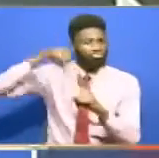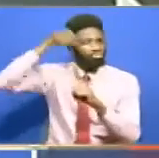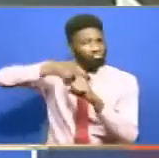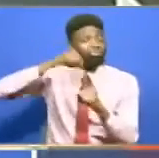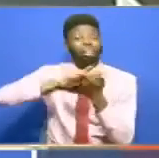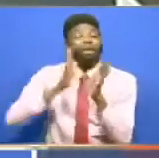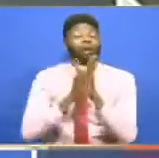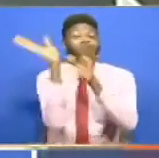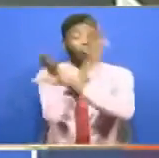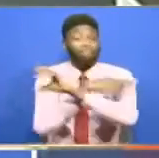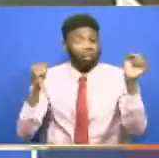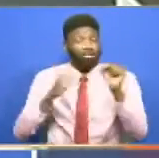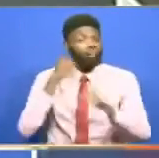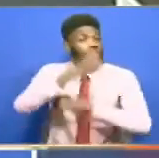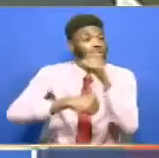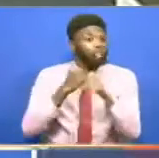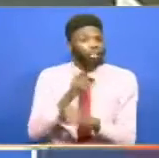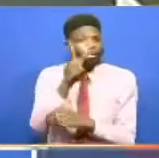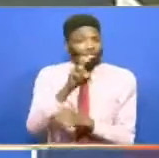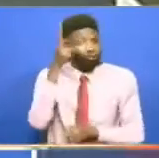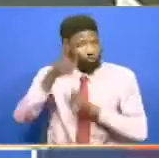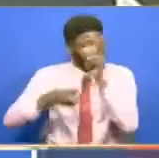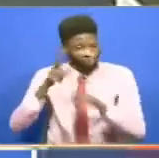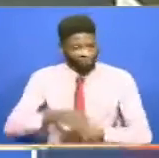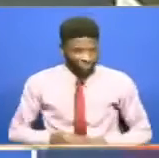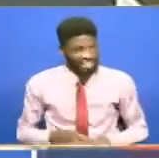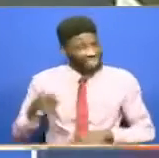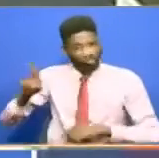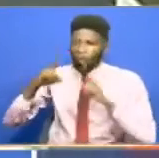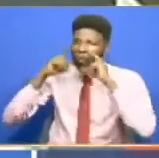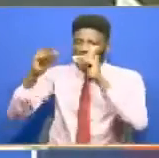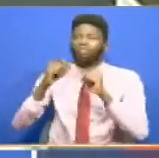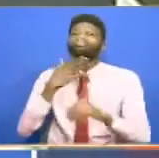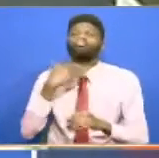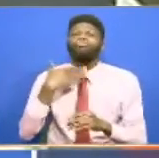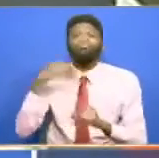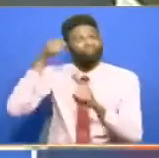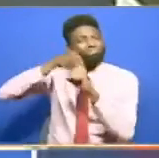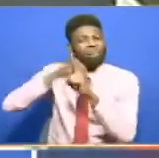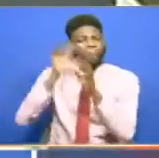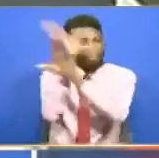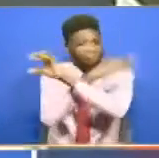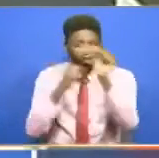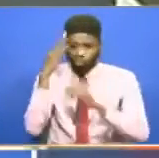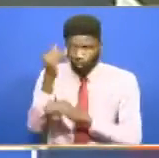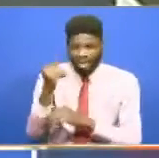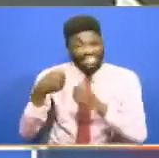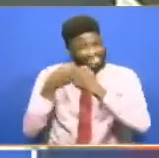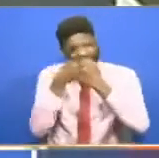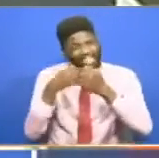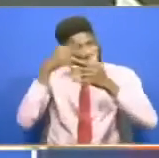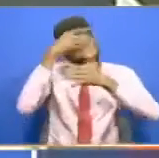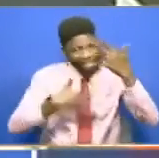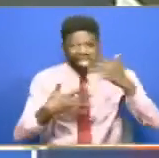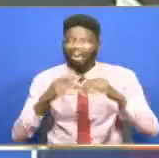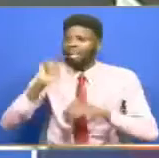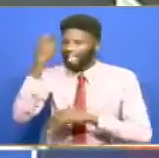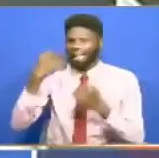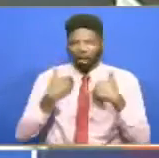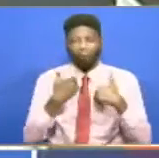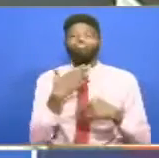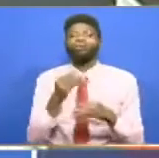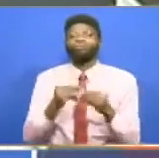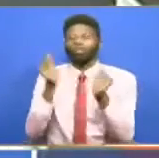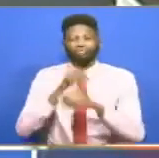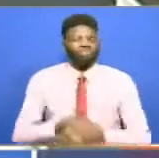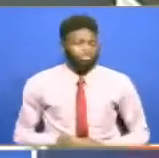2022. Mutua amesema anagombea urais ili kutoa suluhisho kwa changamoto nyingi zinazokabili taifa hili kwa sasa. Mutua amedai kuwa miaka